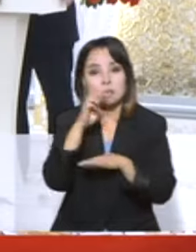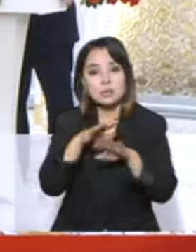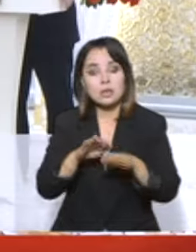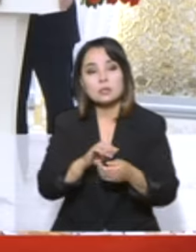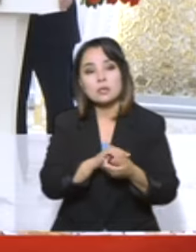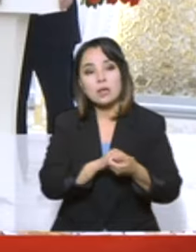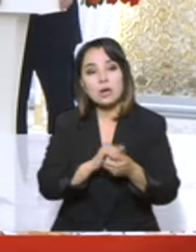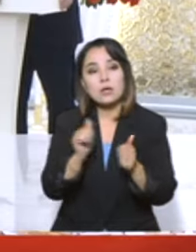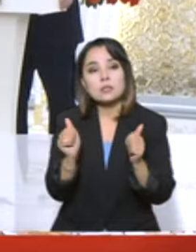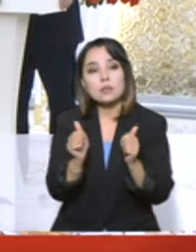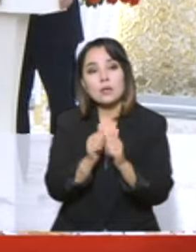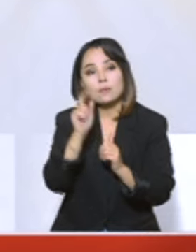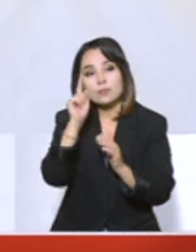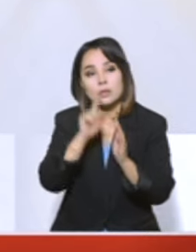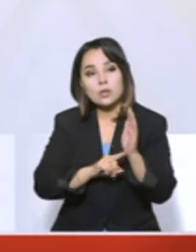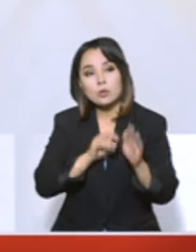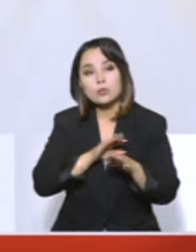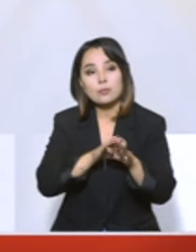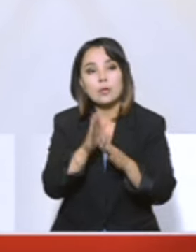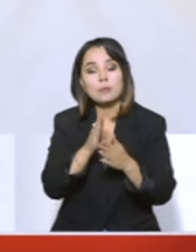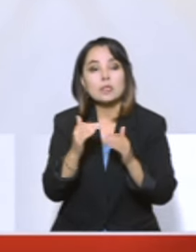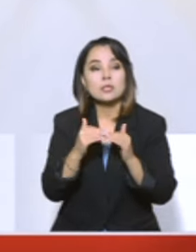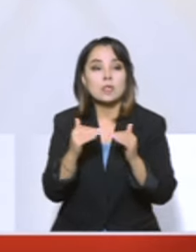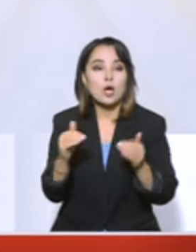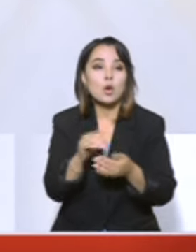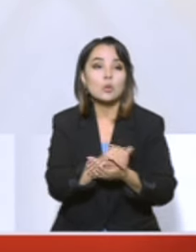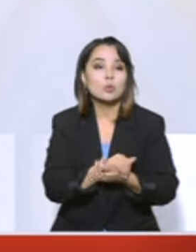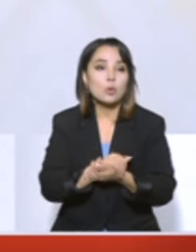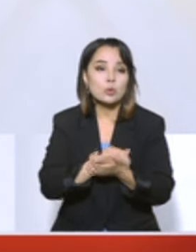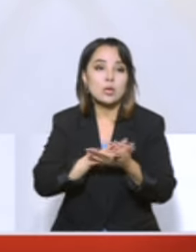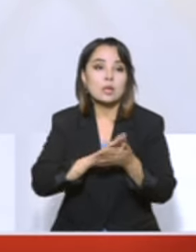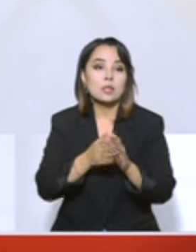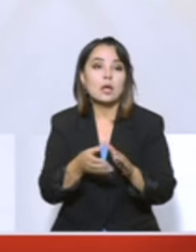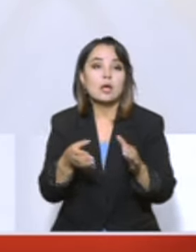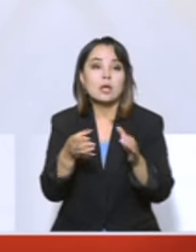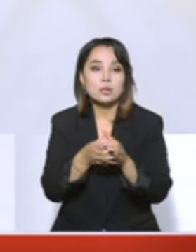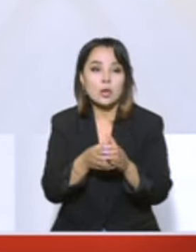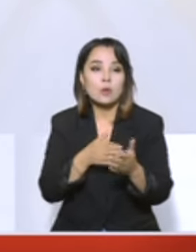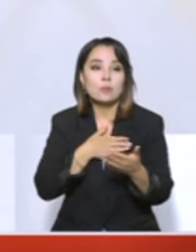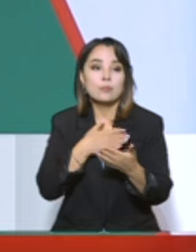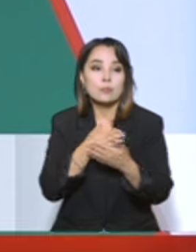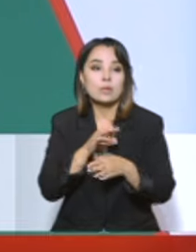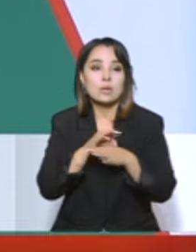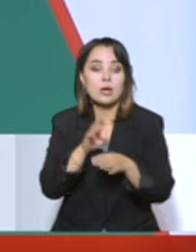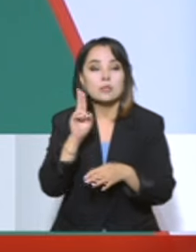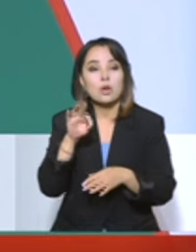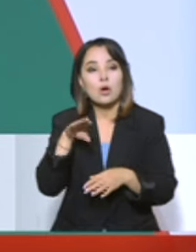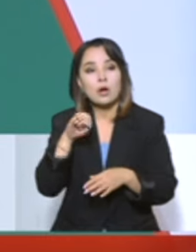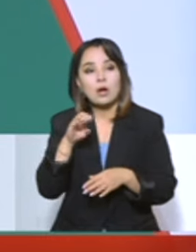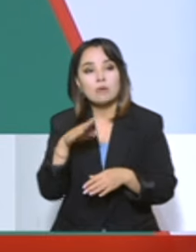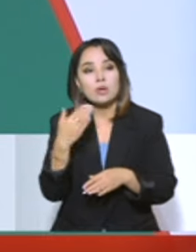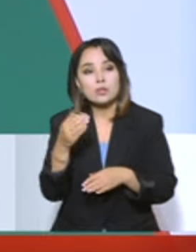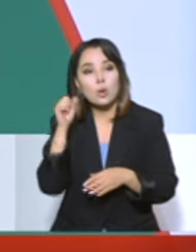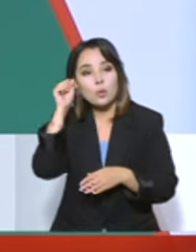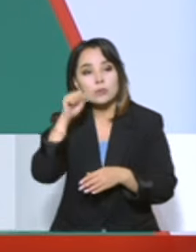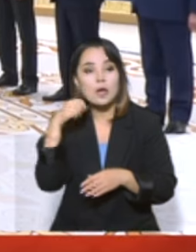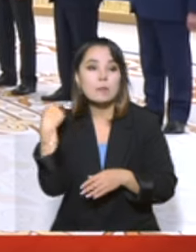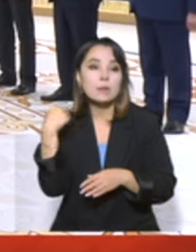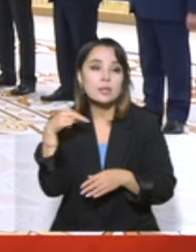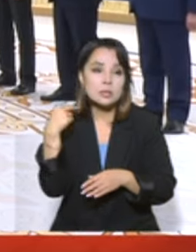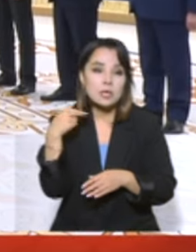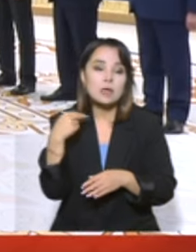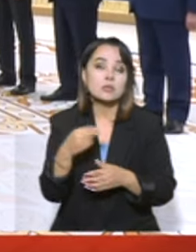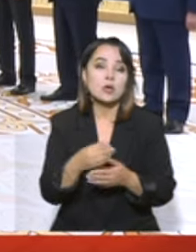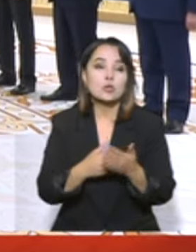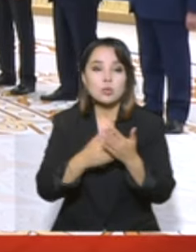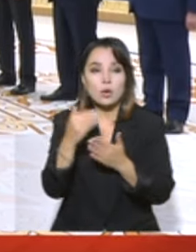тату көрші әрі сенімді серіктес. Осындай деңгейдегі достыққа қол жеткізуге қосқан үлесі үшін Қасым-Жомарт Тоқаев Өзбекстан президентін